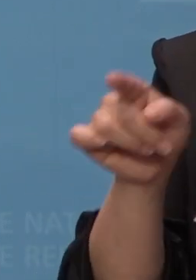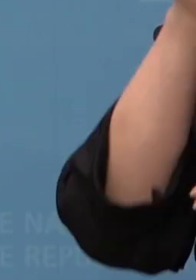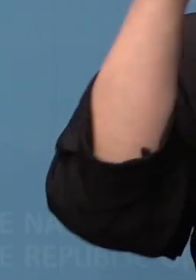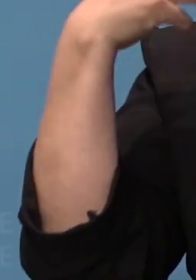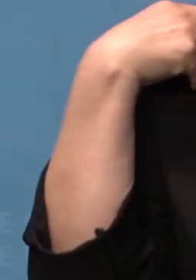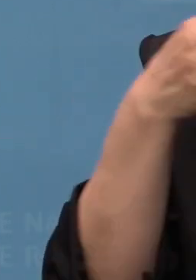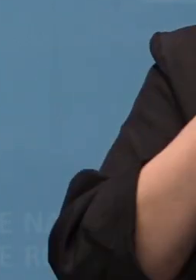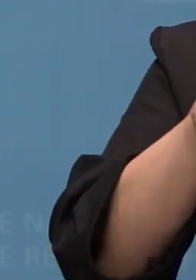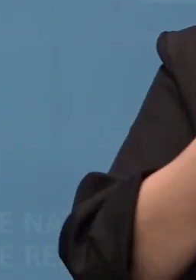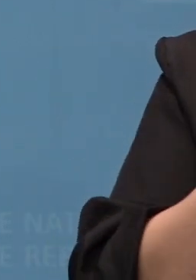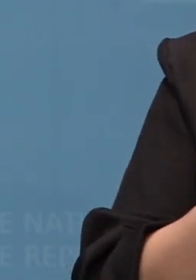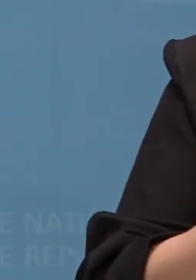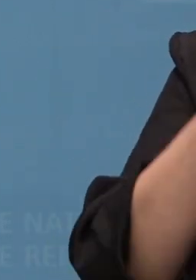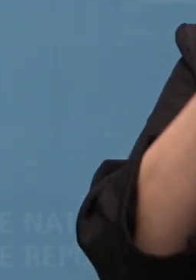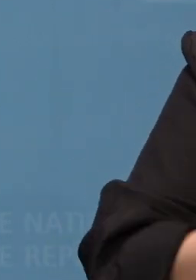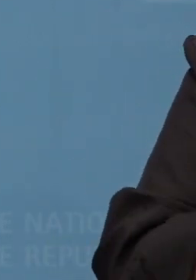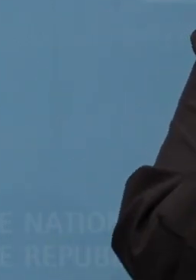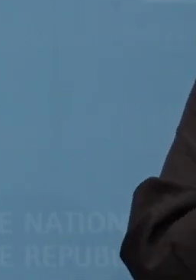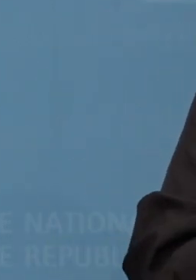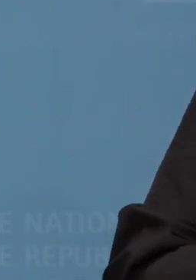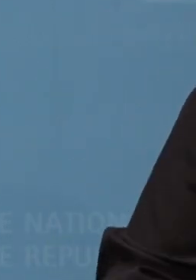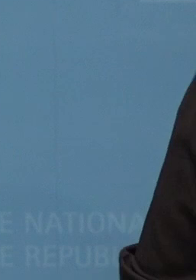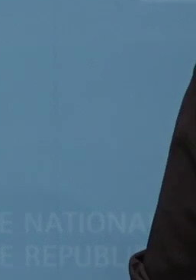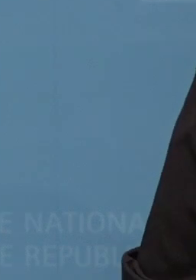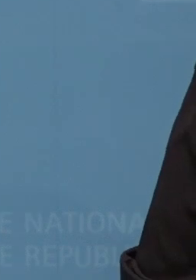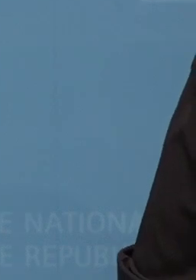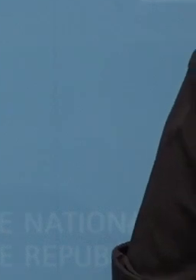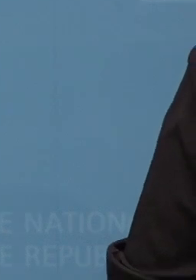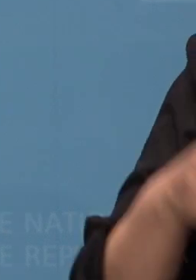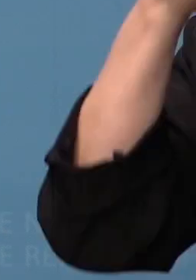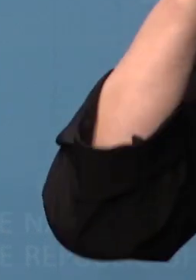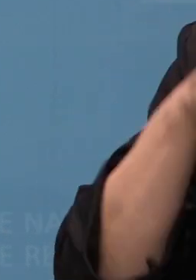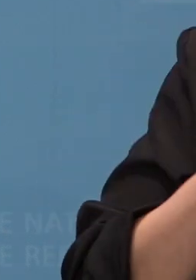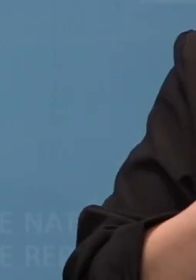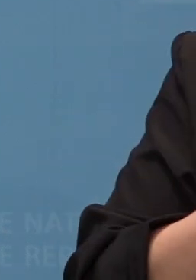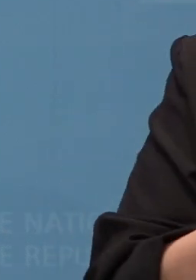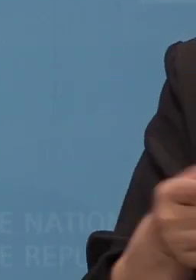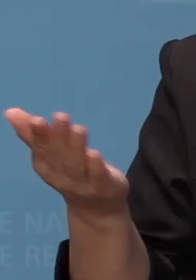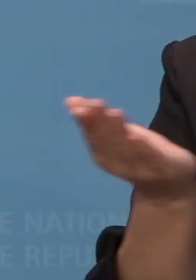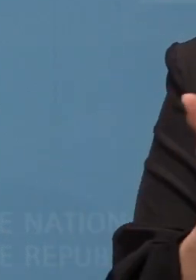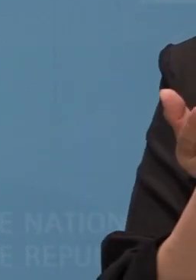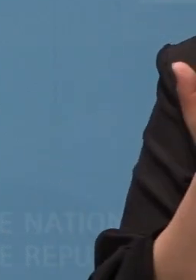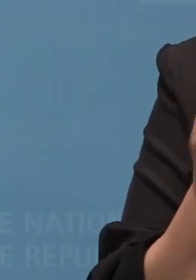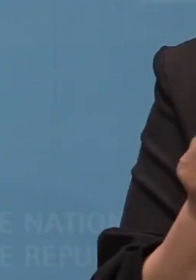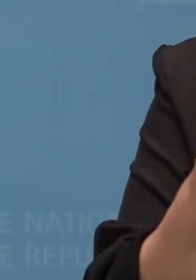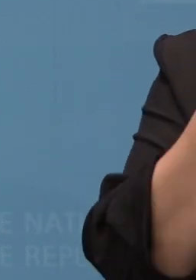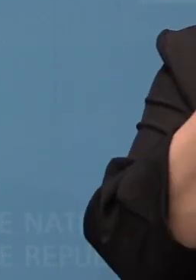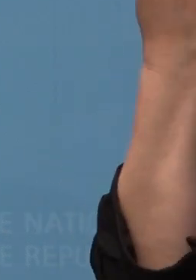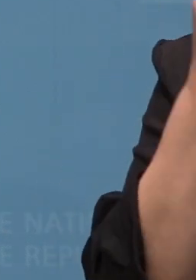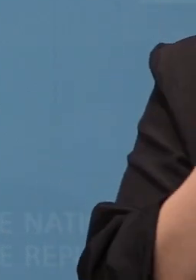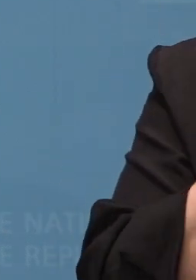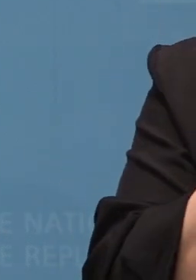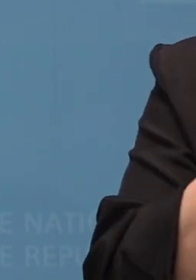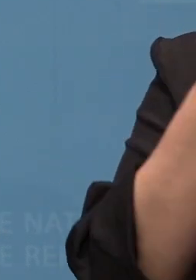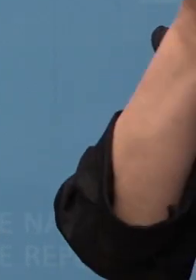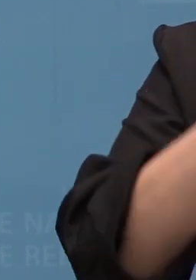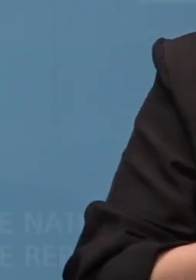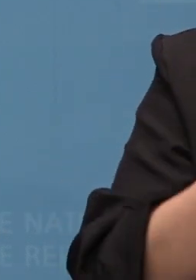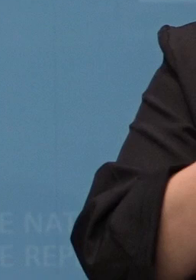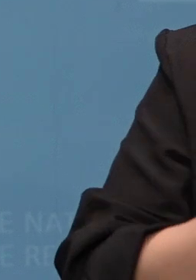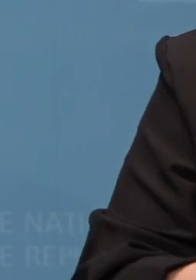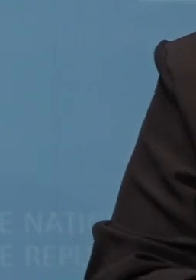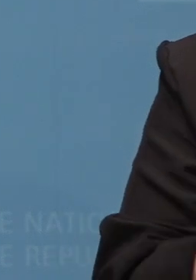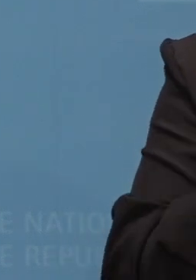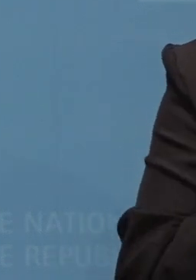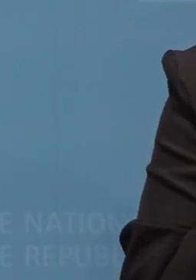여당의 책임이 큽니다. 과학에 기초한 객관적 검증 의문하던 윤석열 대통령의